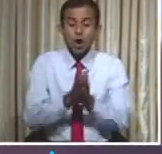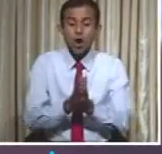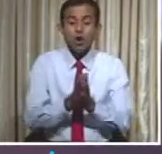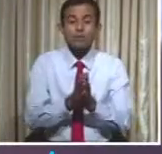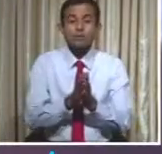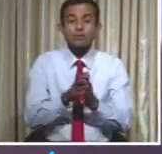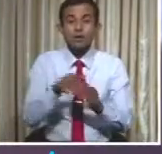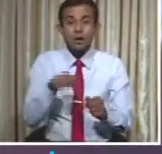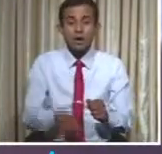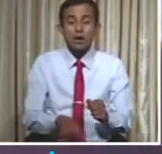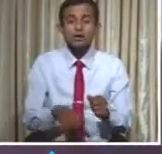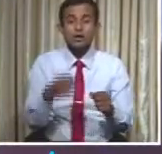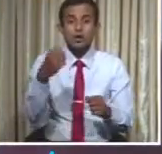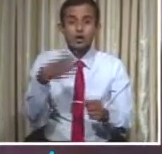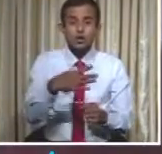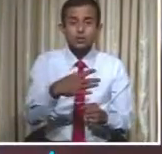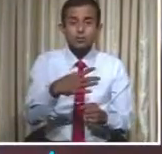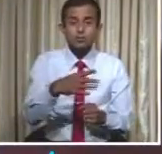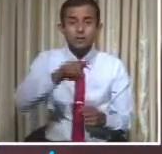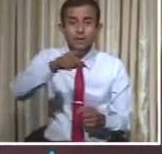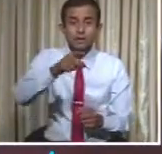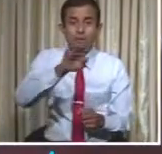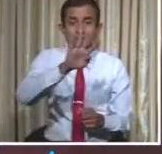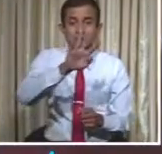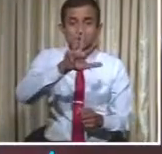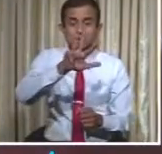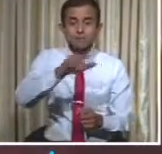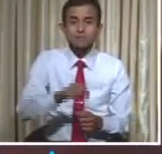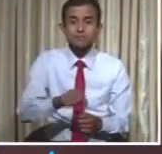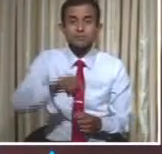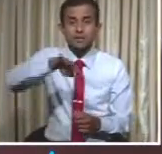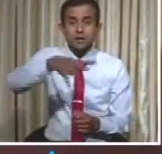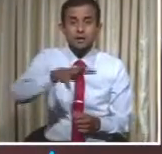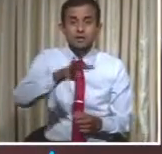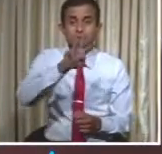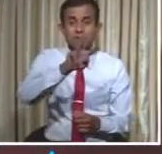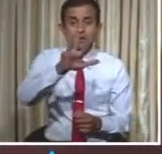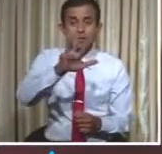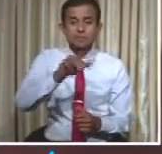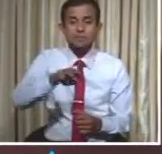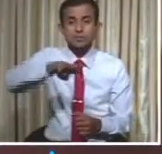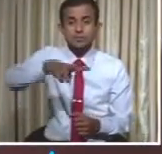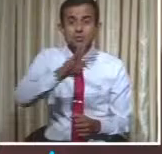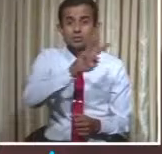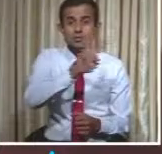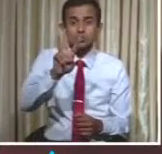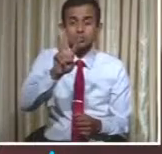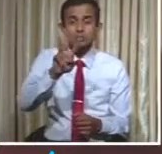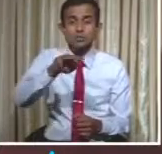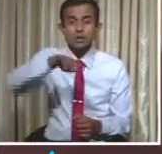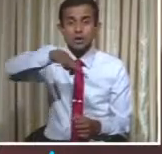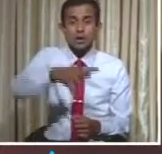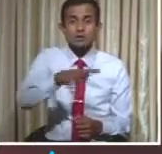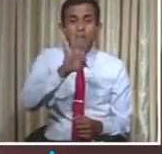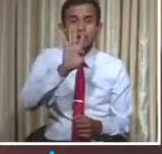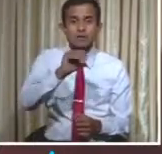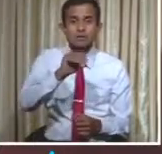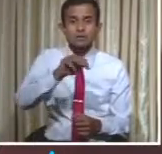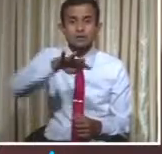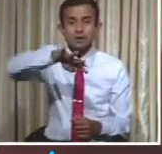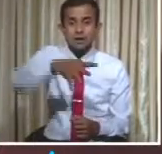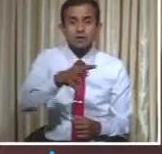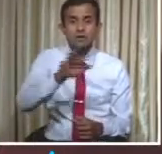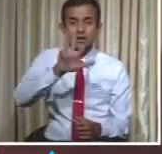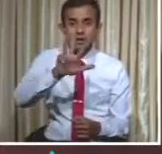ආයතනවලින් අදාළ අංක 149 439 303 440